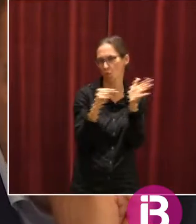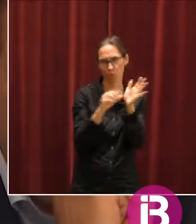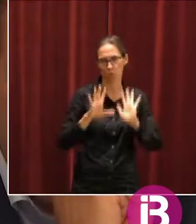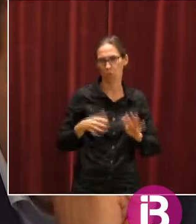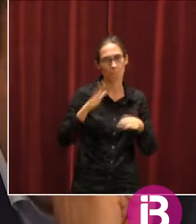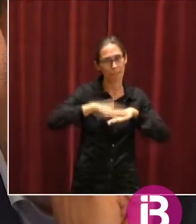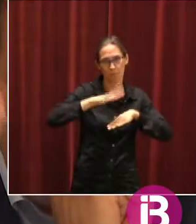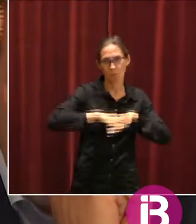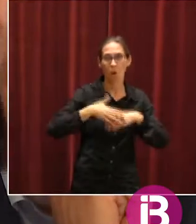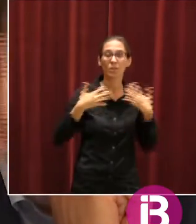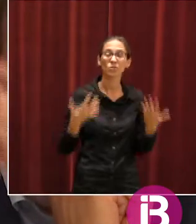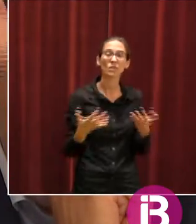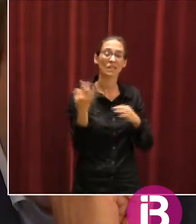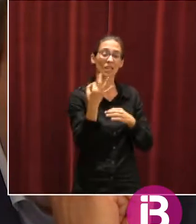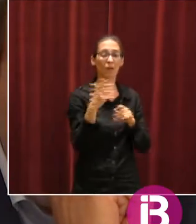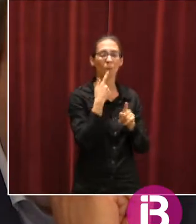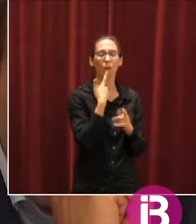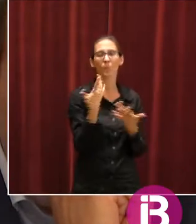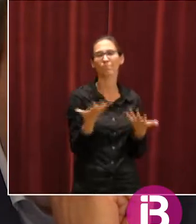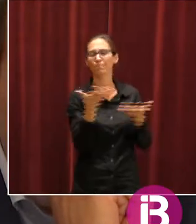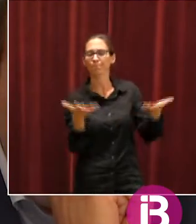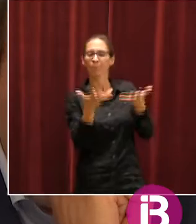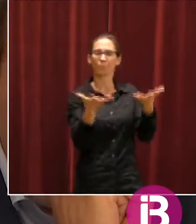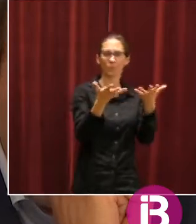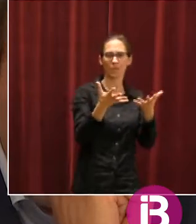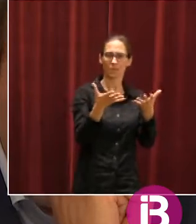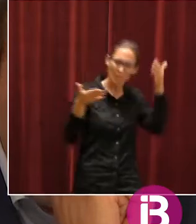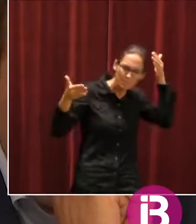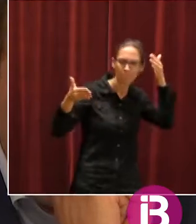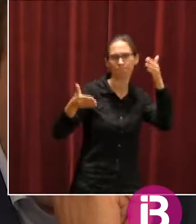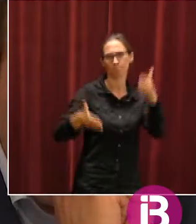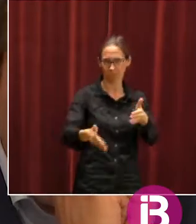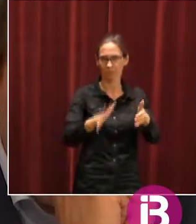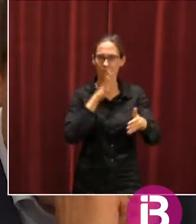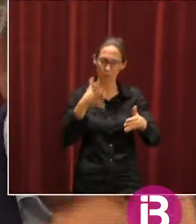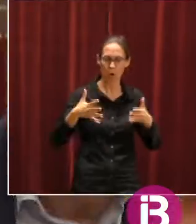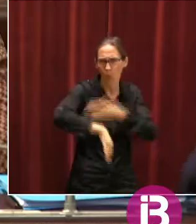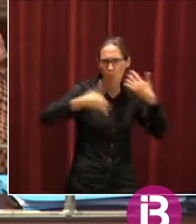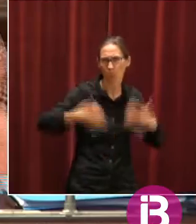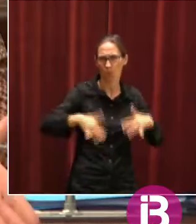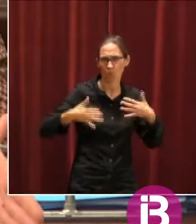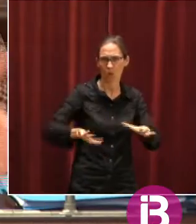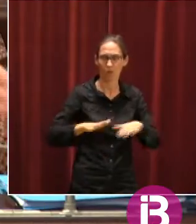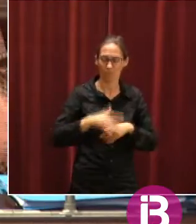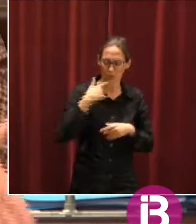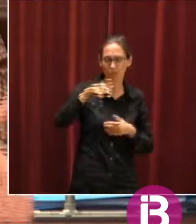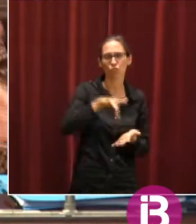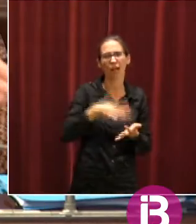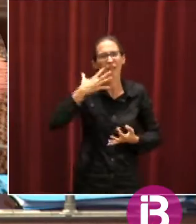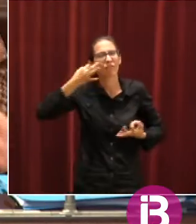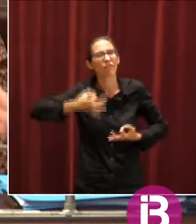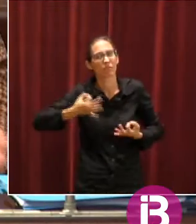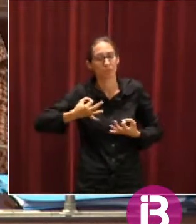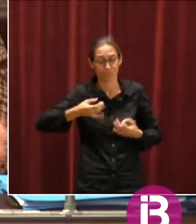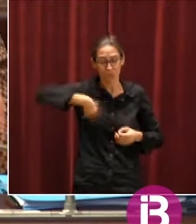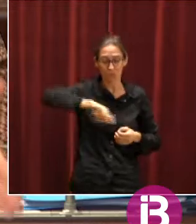no bastará con poner parches o tiritas para solucionar esta hemorragia sanitaria. Gracias. Que seguirem negociant